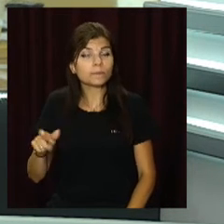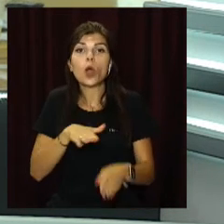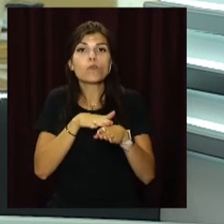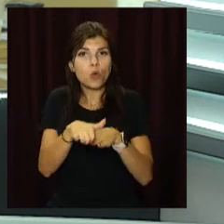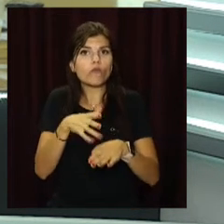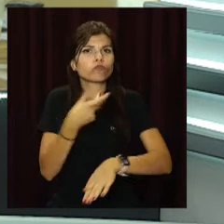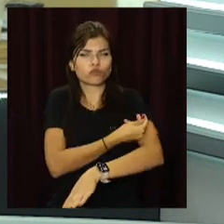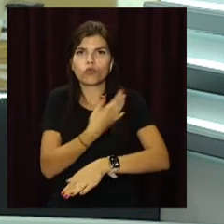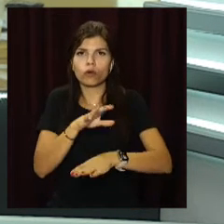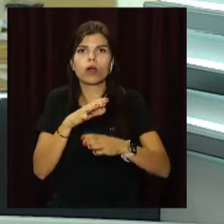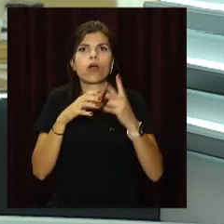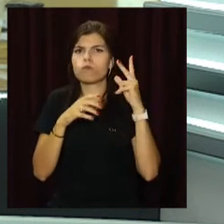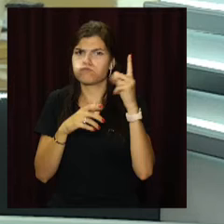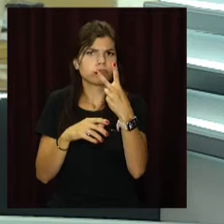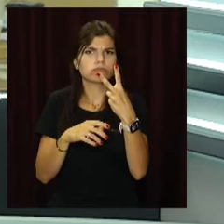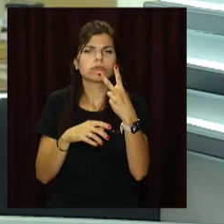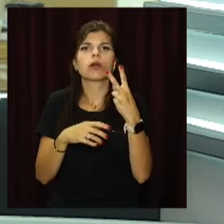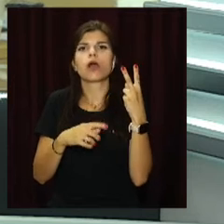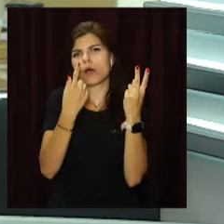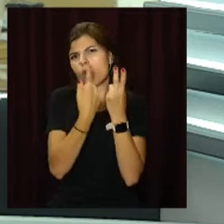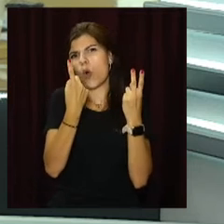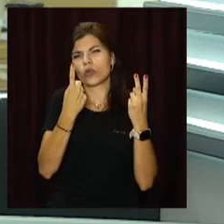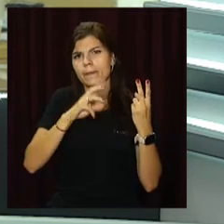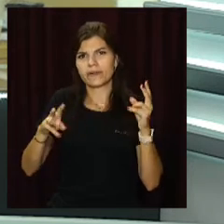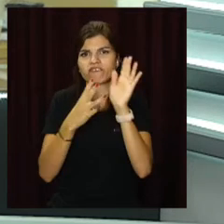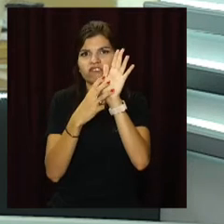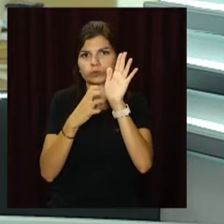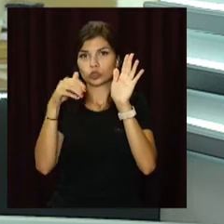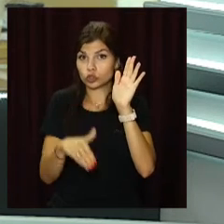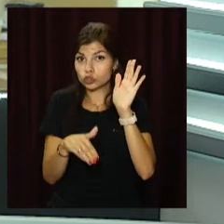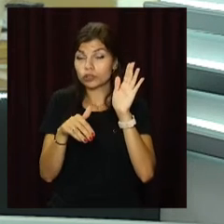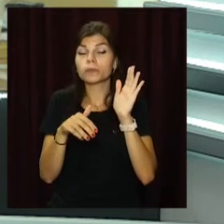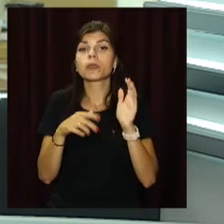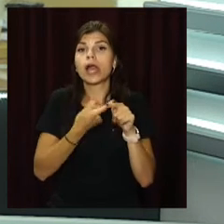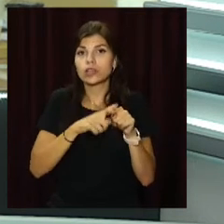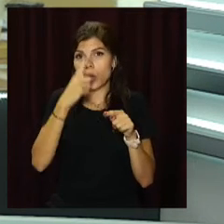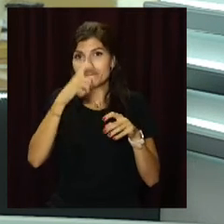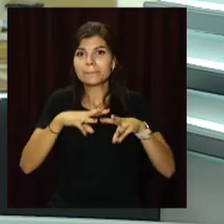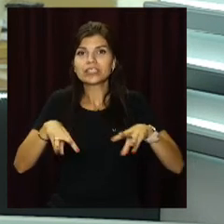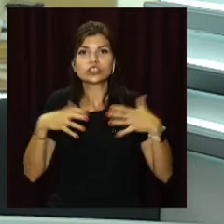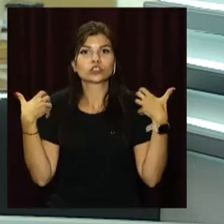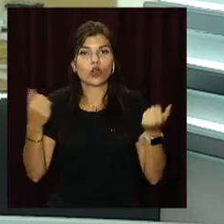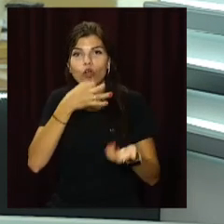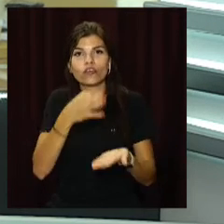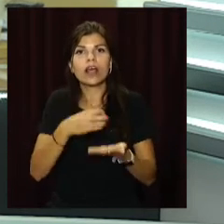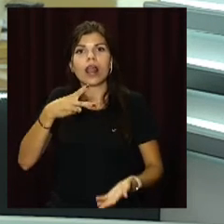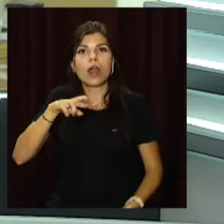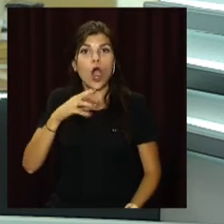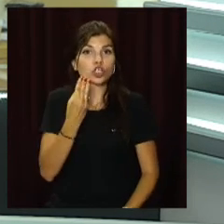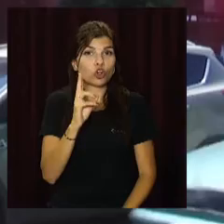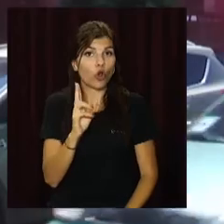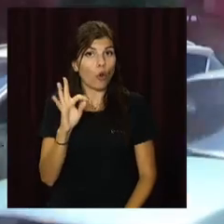повністю імунізовані двома дозами – понад 1 мільйон 800 тисяч. Про це повідомив міністр охорони здоров'я Віктор